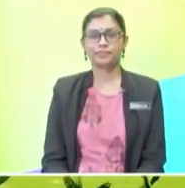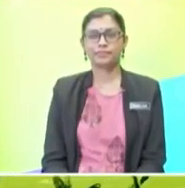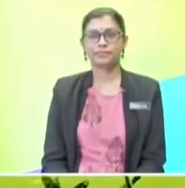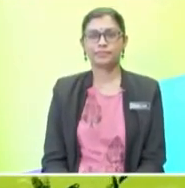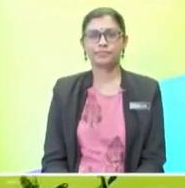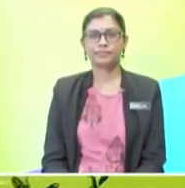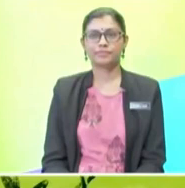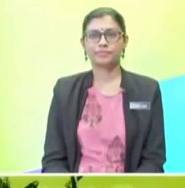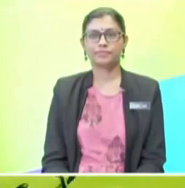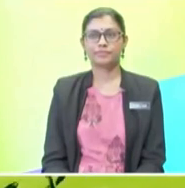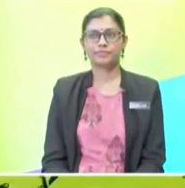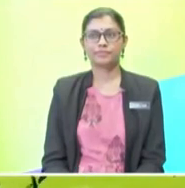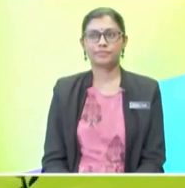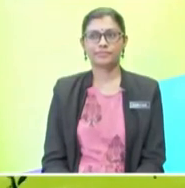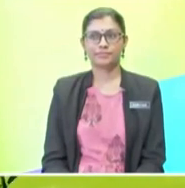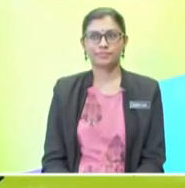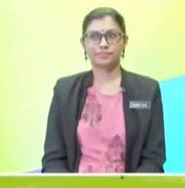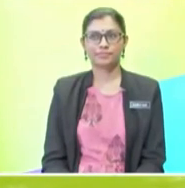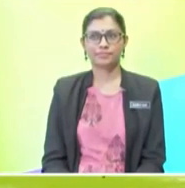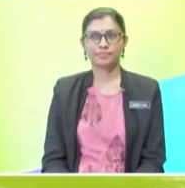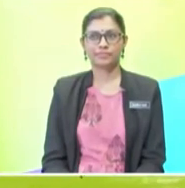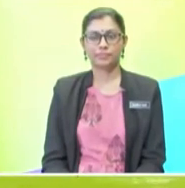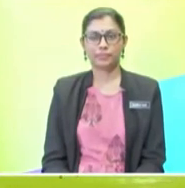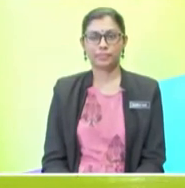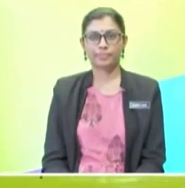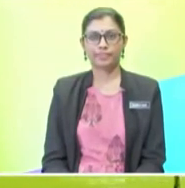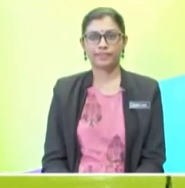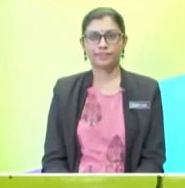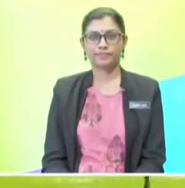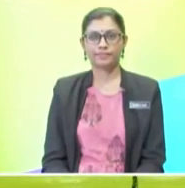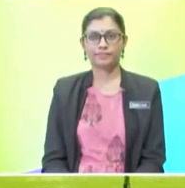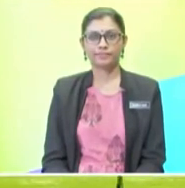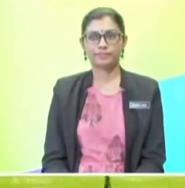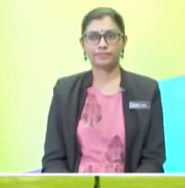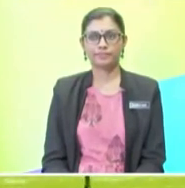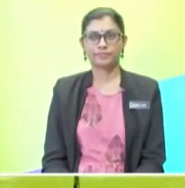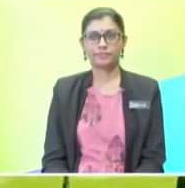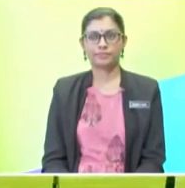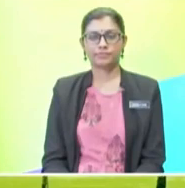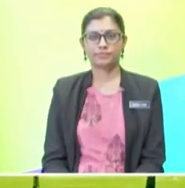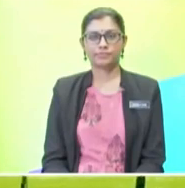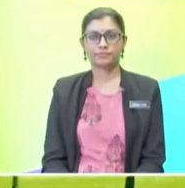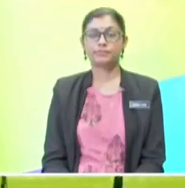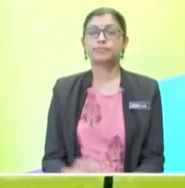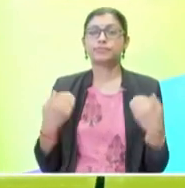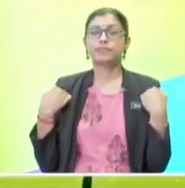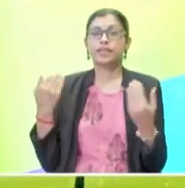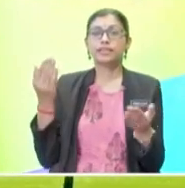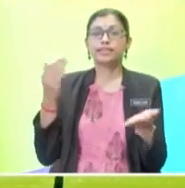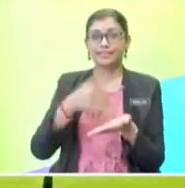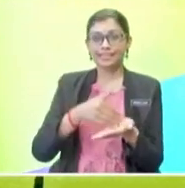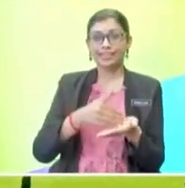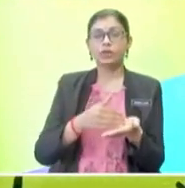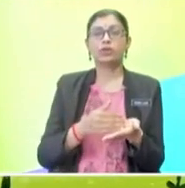Fatma. Hai Fatma. Kita ada seorang lagi anak murid kita, tapi dia tak dapat bersama dengan kita hari ini kerana dia